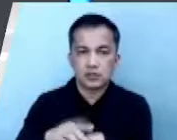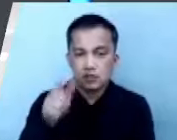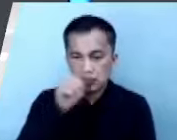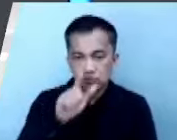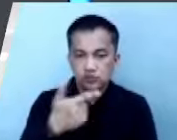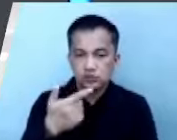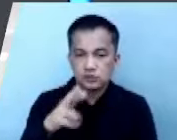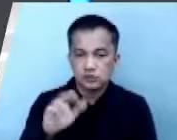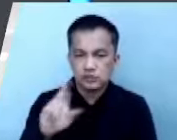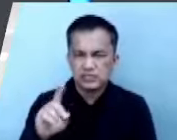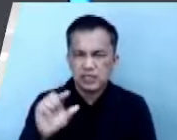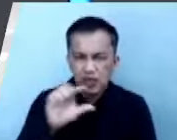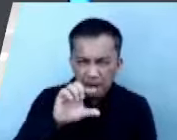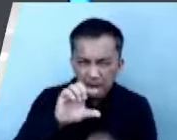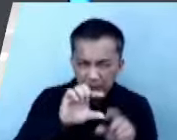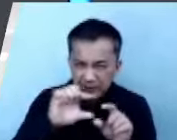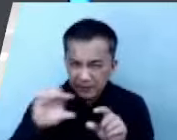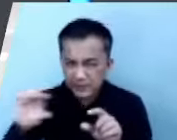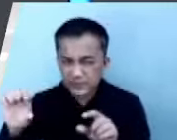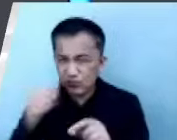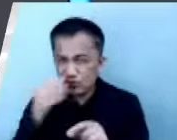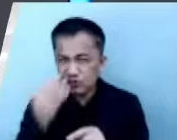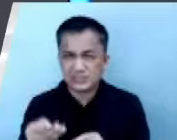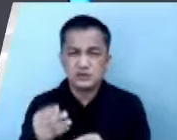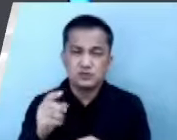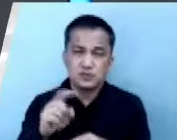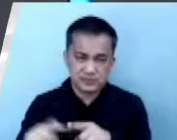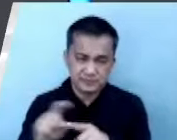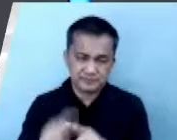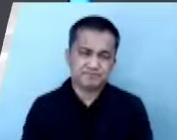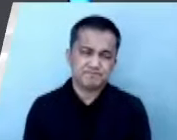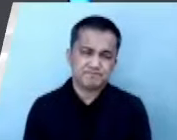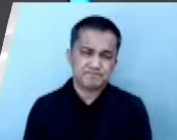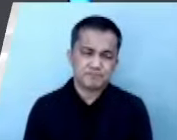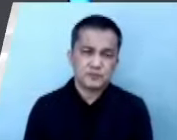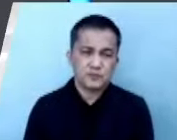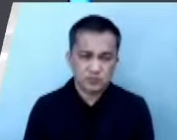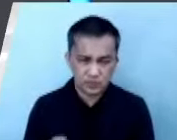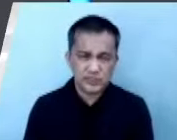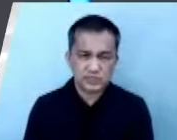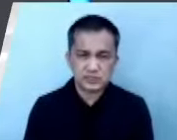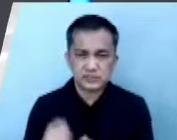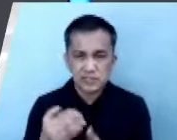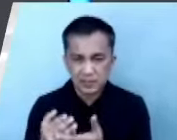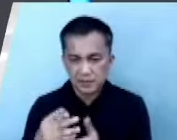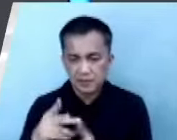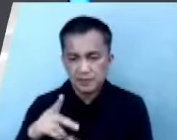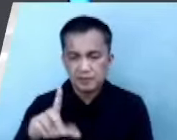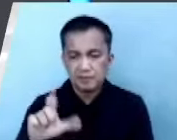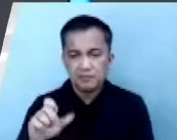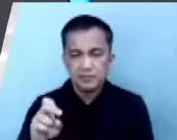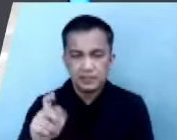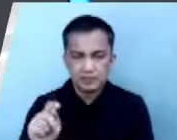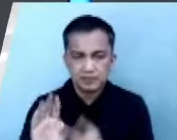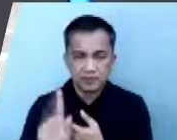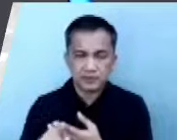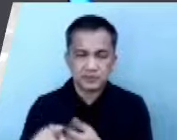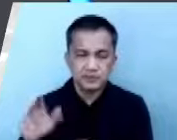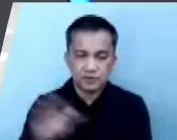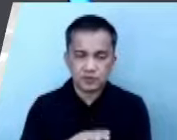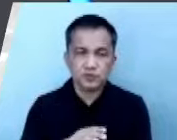sa manipis na supply ng kuryente. Posible naman daw na may ilang plantang magbalik na sa full capacity ngayong